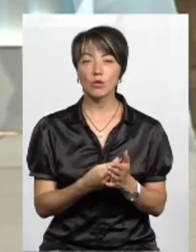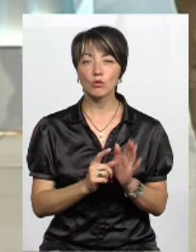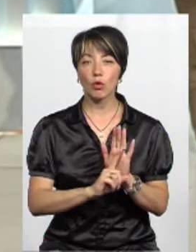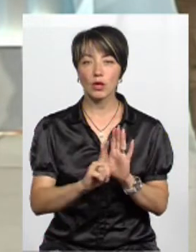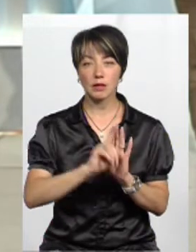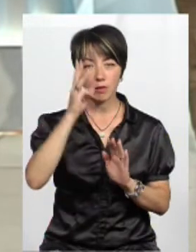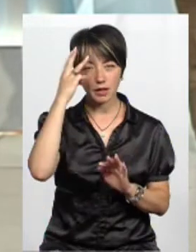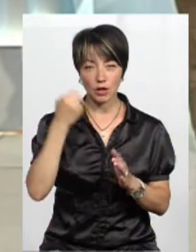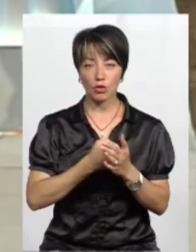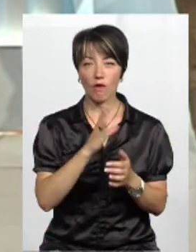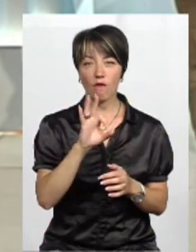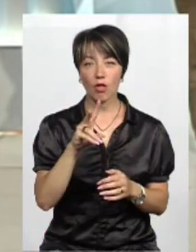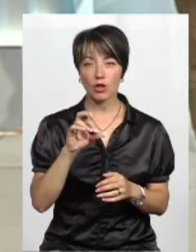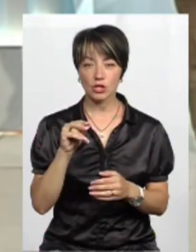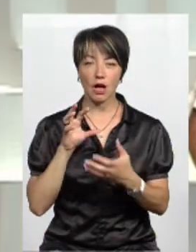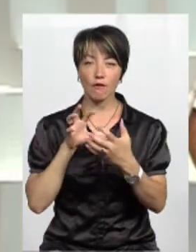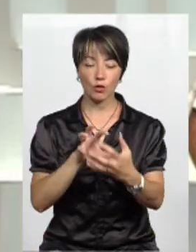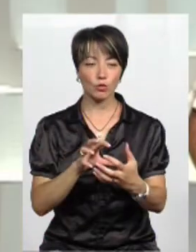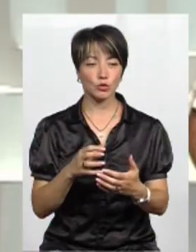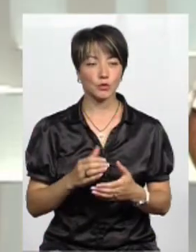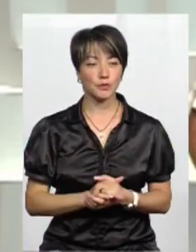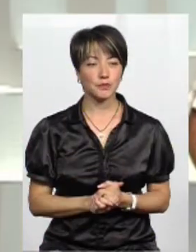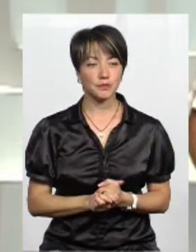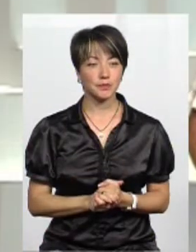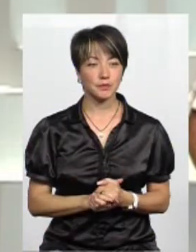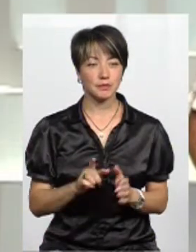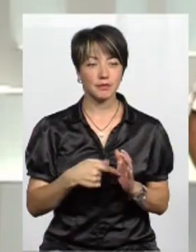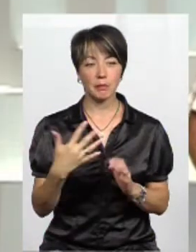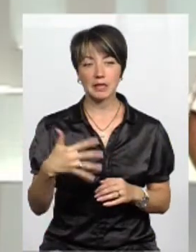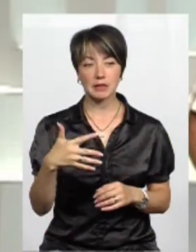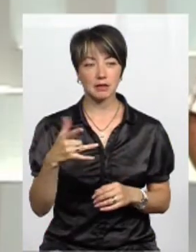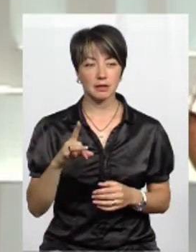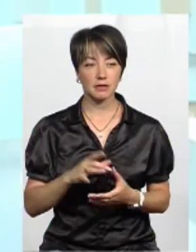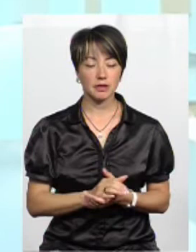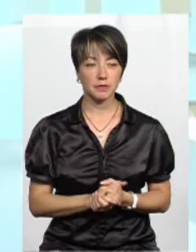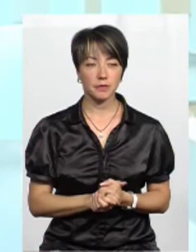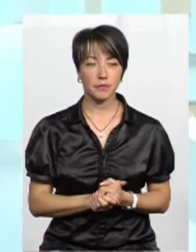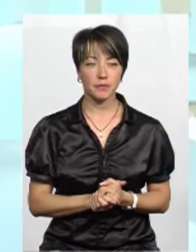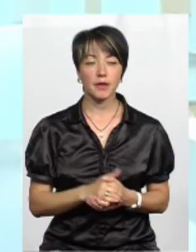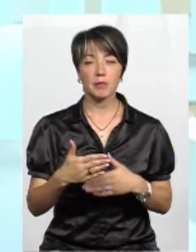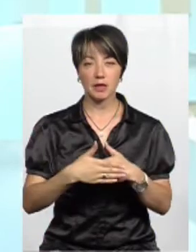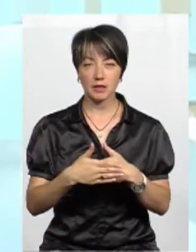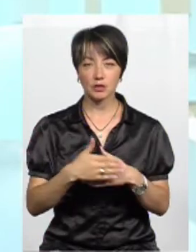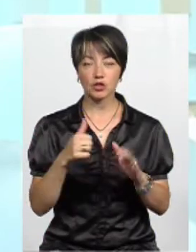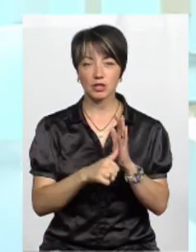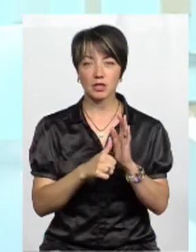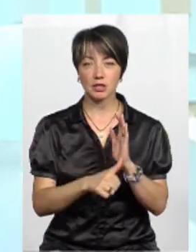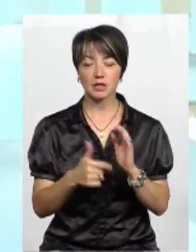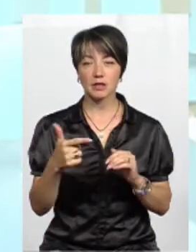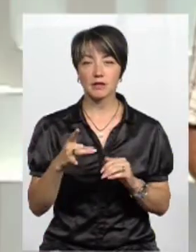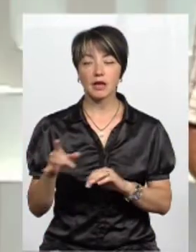проїзд від Хмельницького до Волочиська автобусом? Гривень 50, здається. Близько до того, від